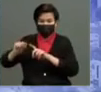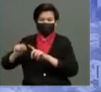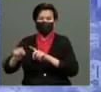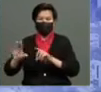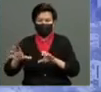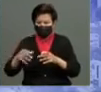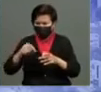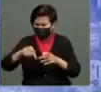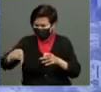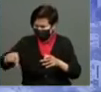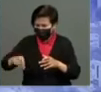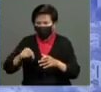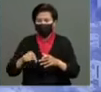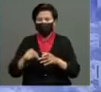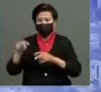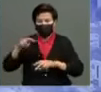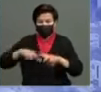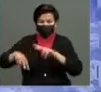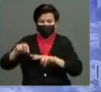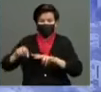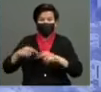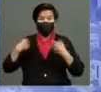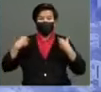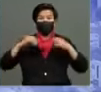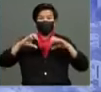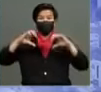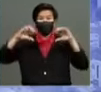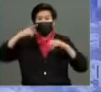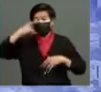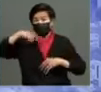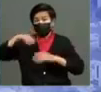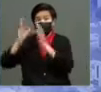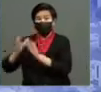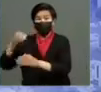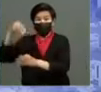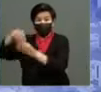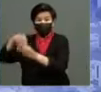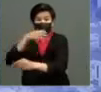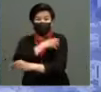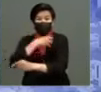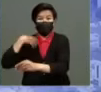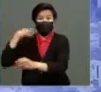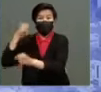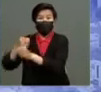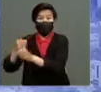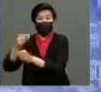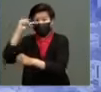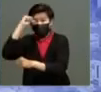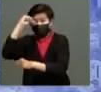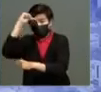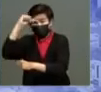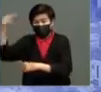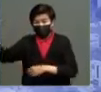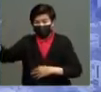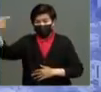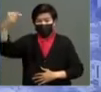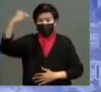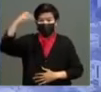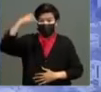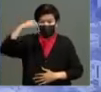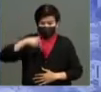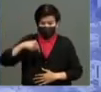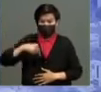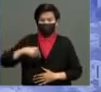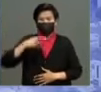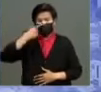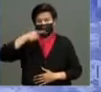ทุกกลุ่มข้าราชการที่เป็นคนไทยที่อยู่ในสถานทูตที่อินเดียและกลับมาก็เป็นสิทธิ์ของเขาที่กลับม